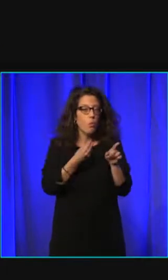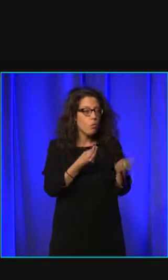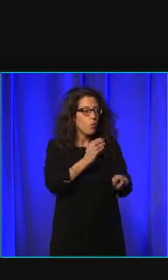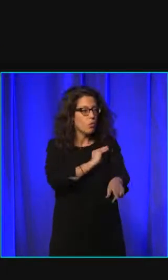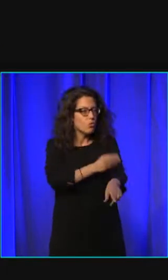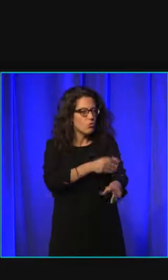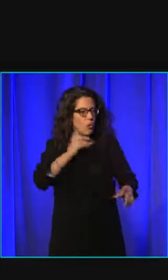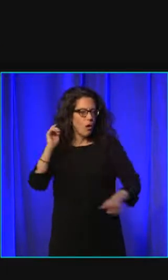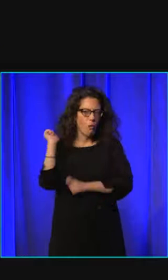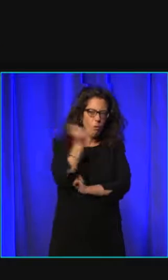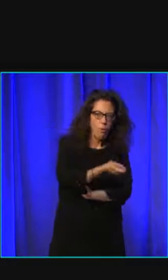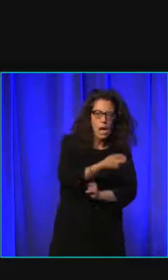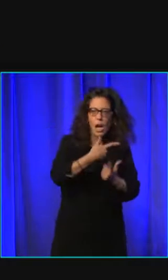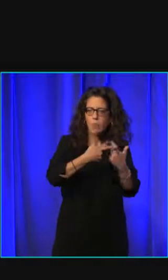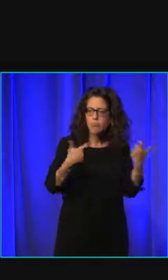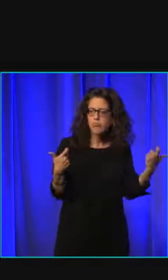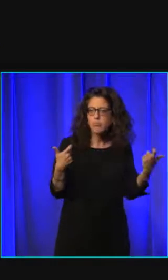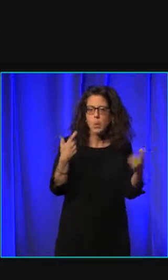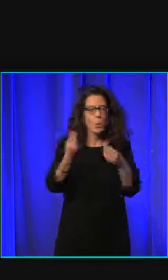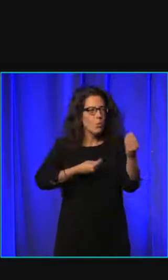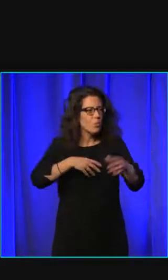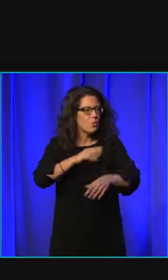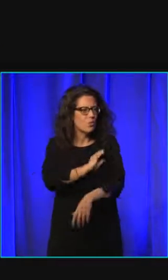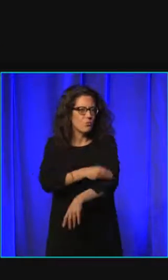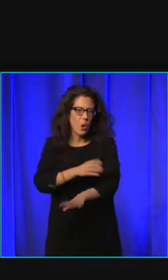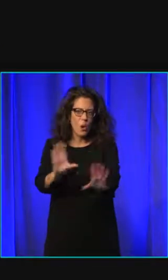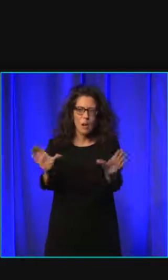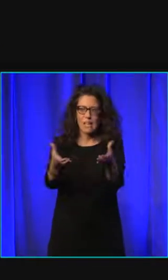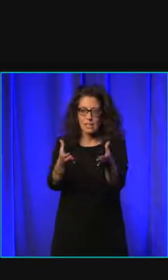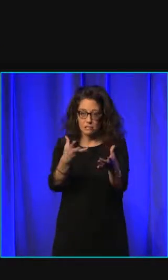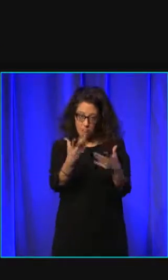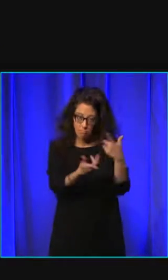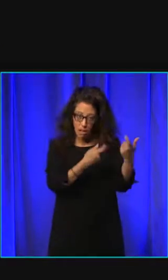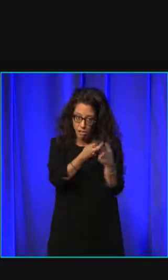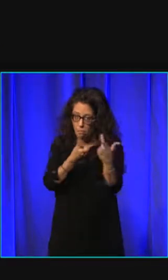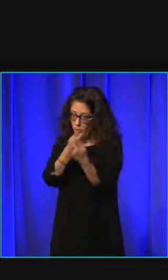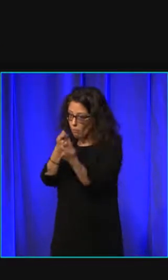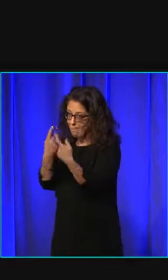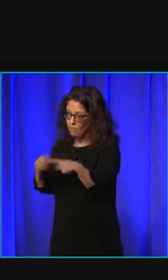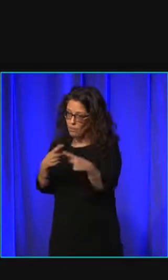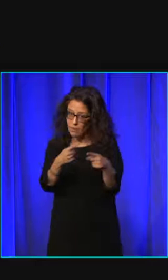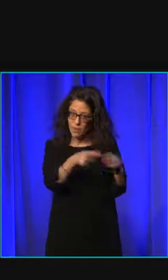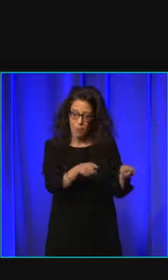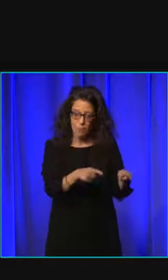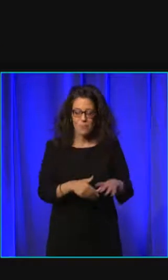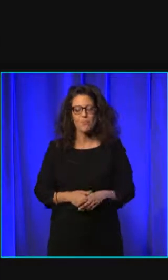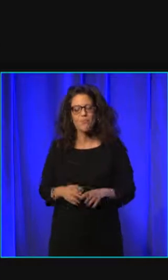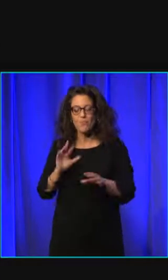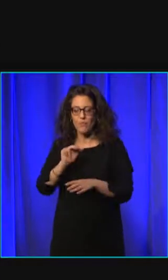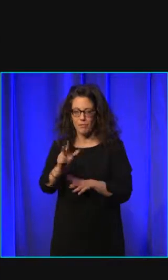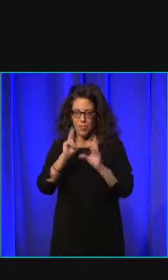sports de combat, avec des sports collectifs. Et donc, je vais illustrer